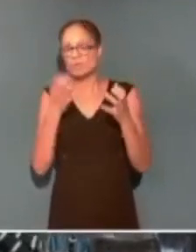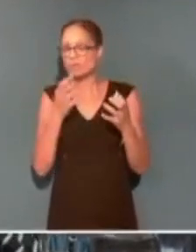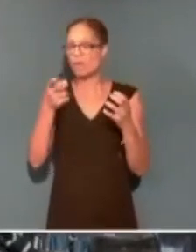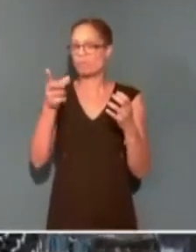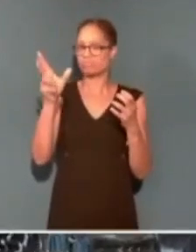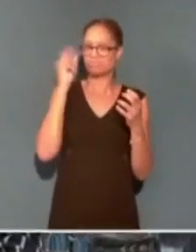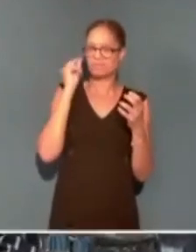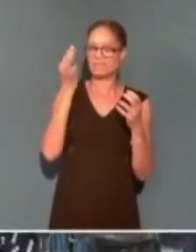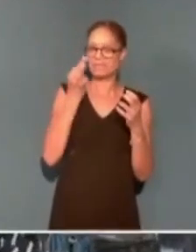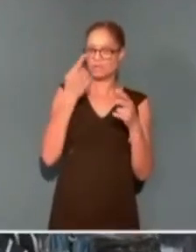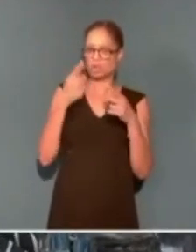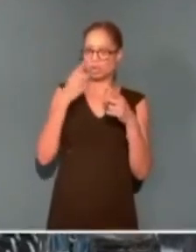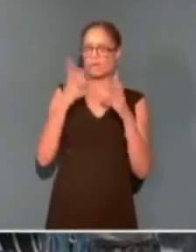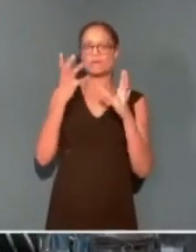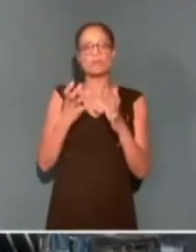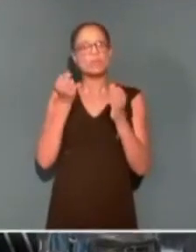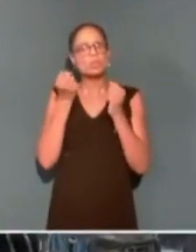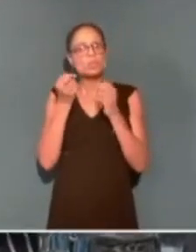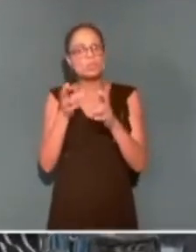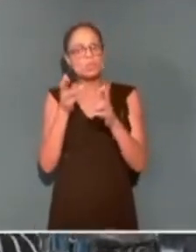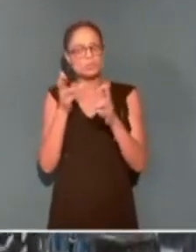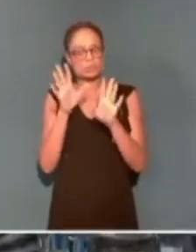cas, savoir si nous partageons la même analyse.